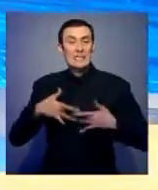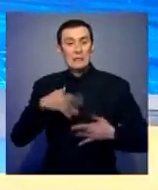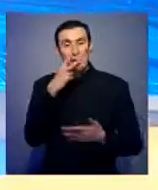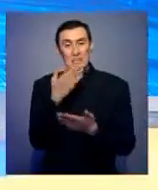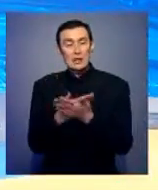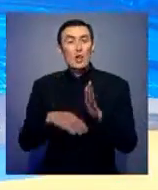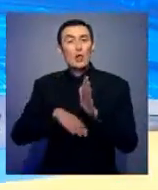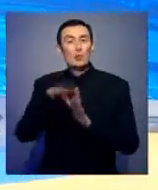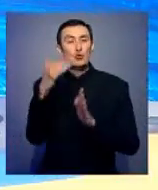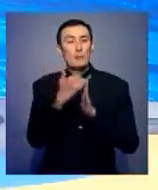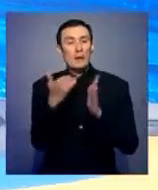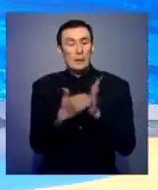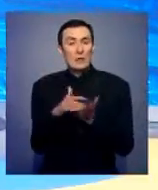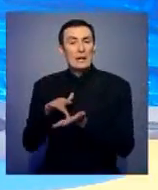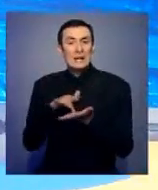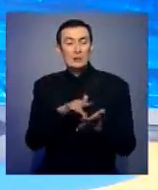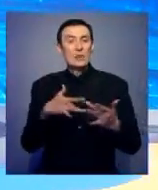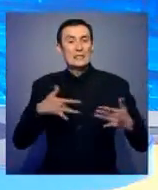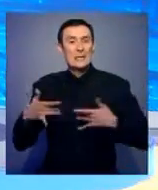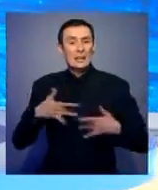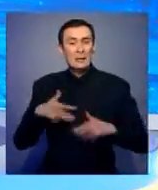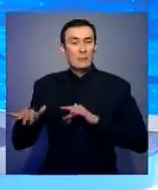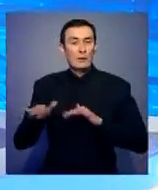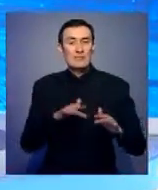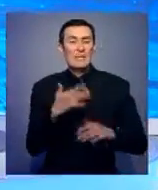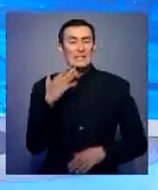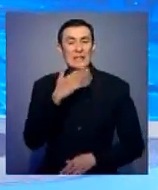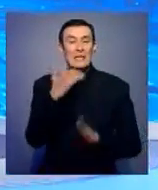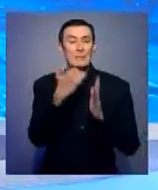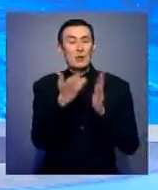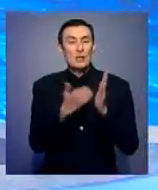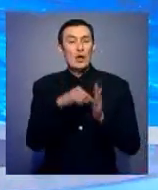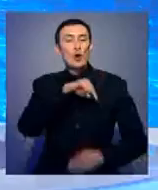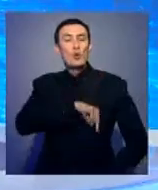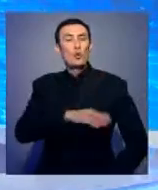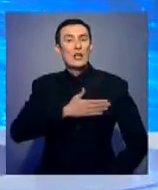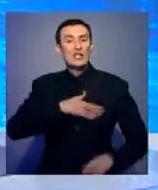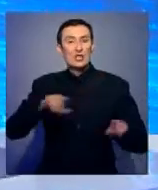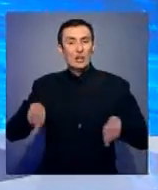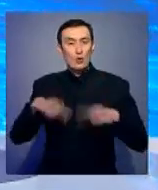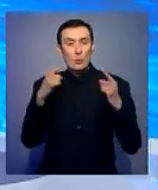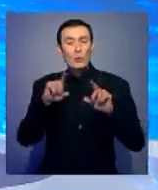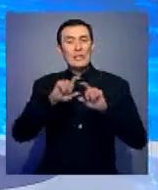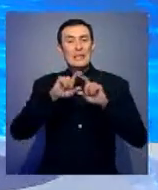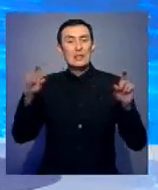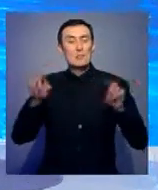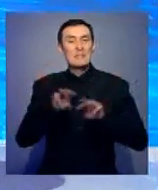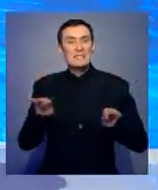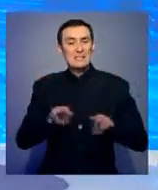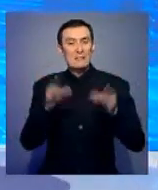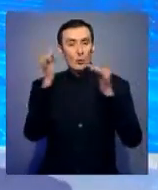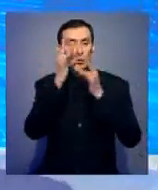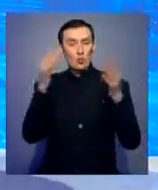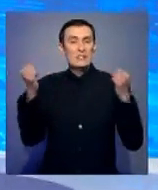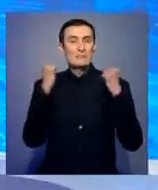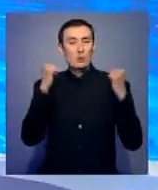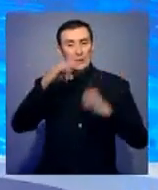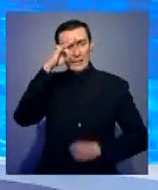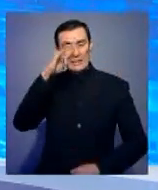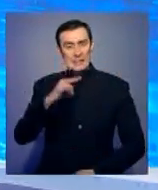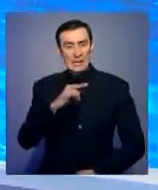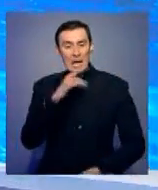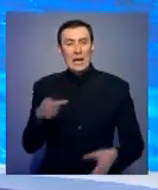свою лучшую программу. Гастроли театра проходят в рамках национальной программы «Рухани Жангару» под эгидой Министерства культуры и спорта